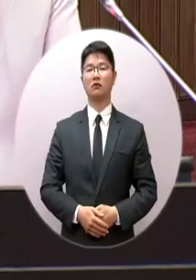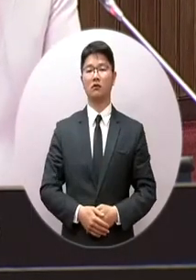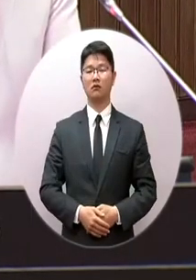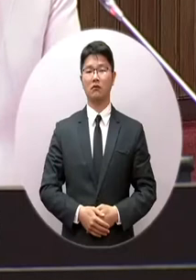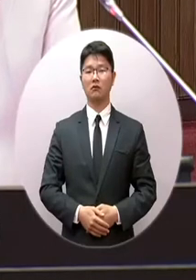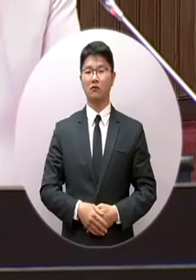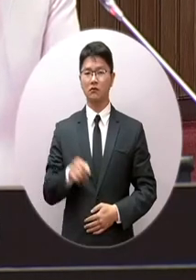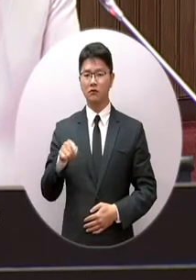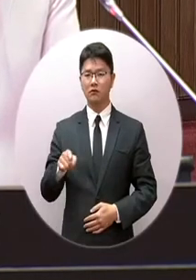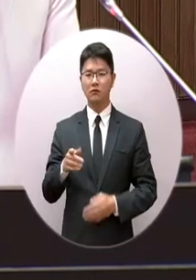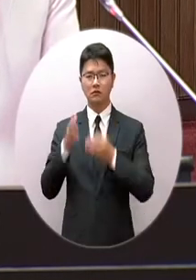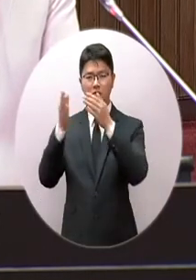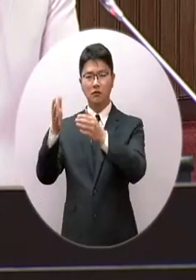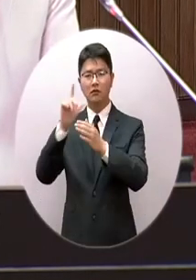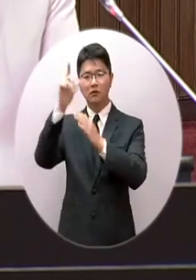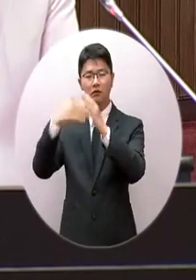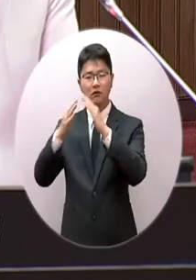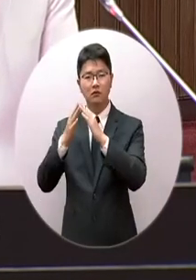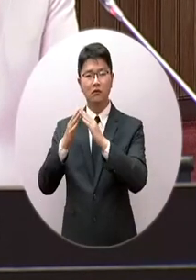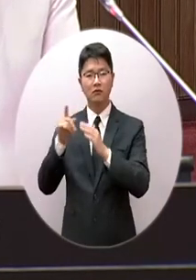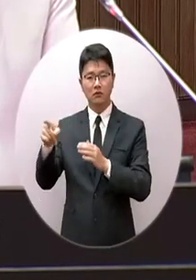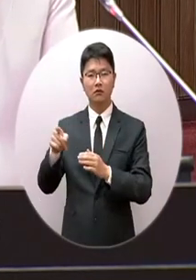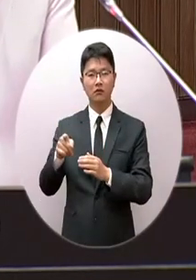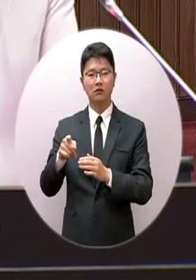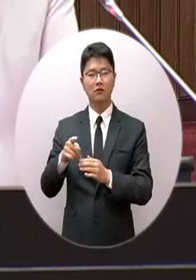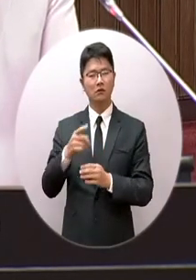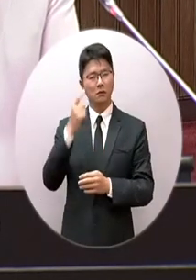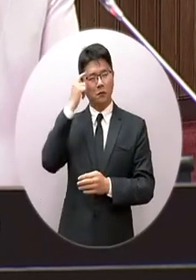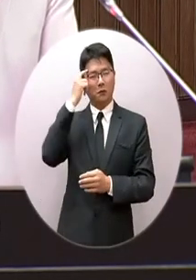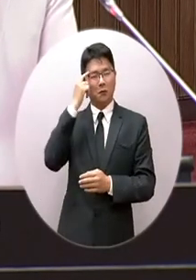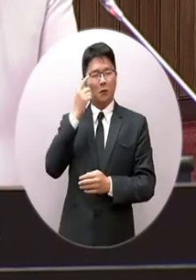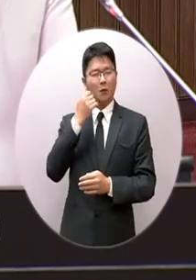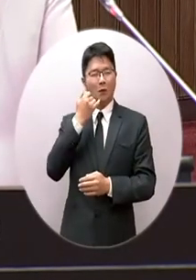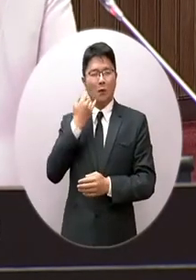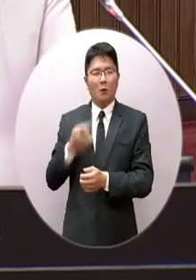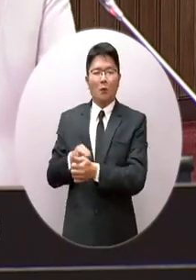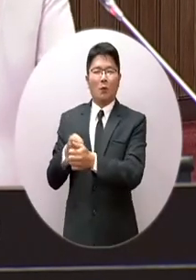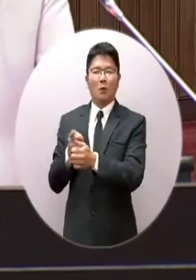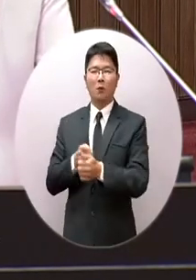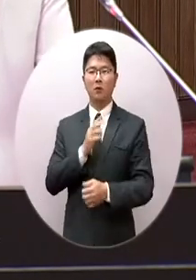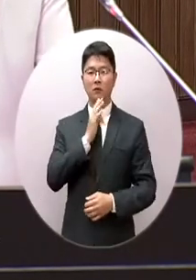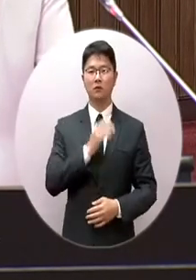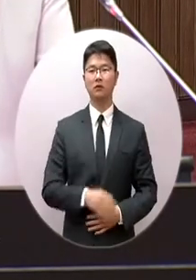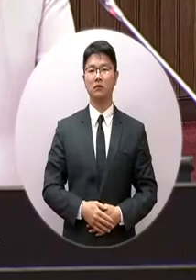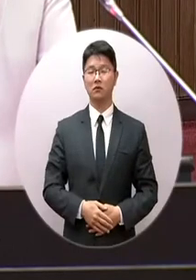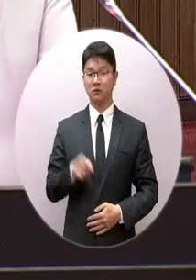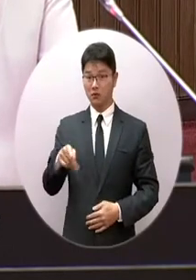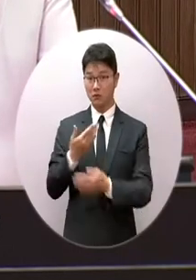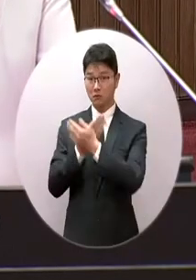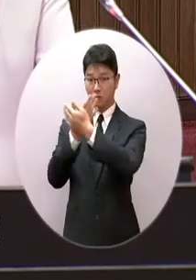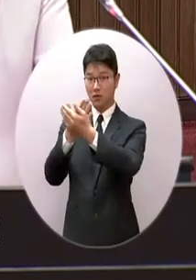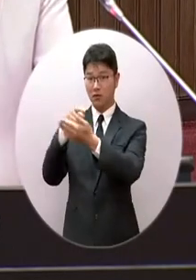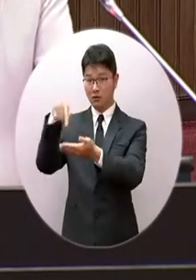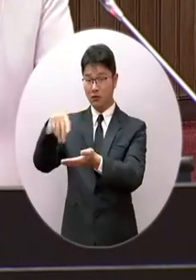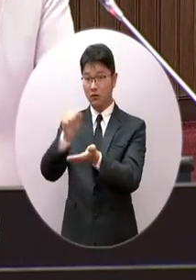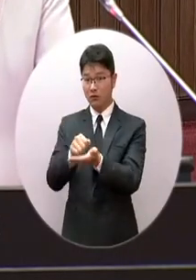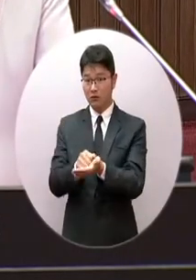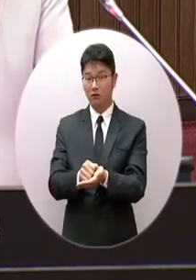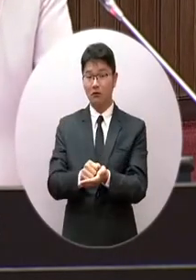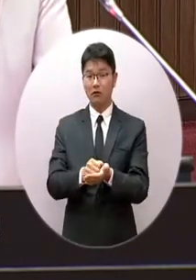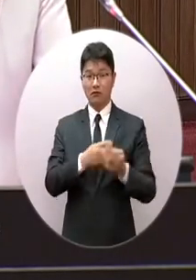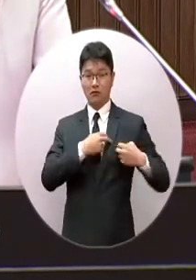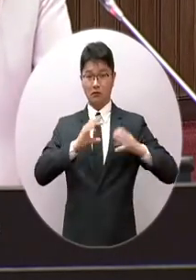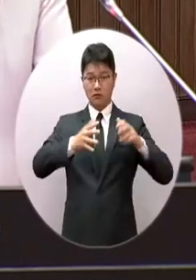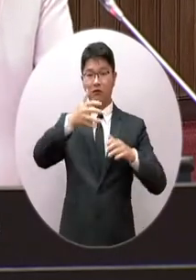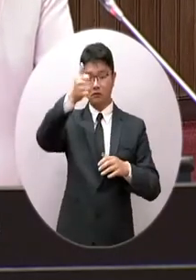这个对廖上校是非常大的讽刺。而且这个金钟状上有蔡总统